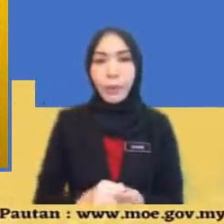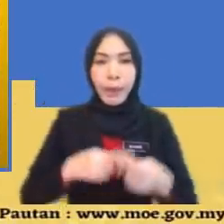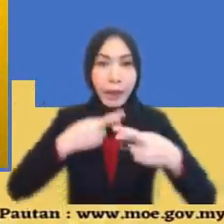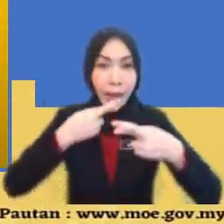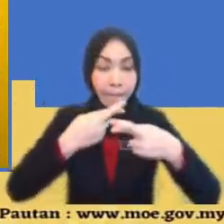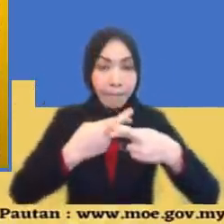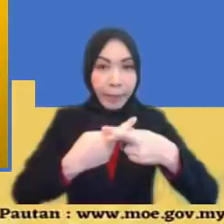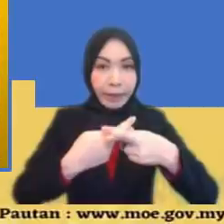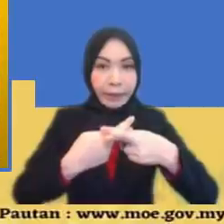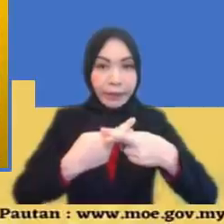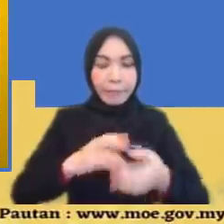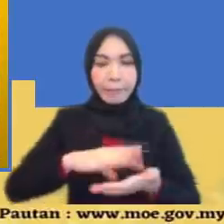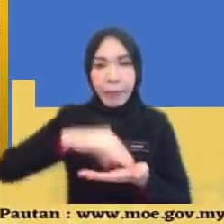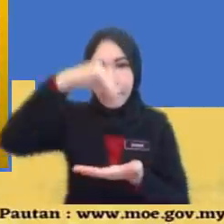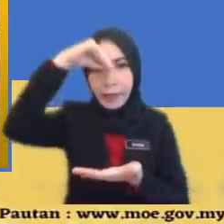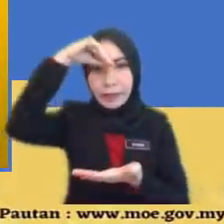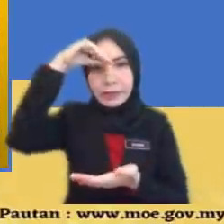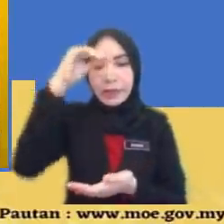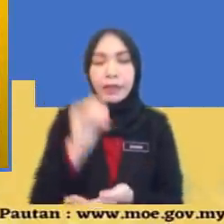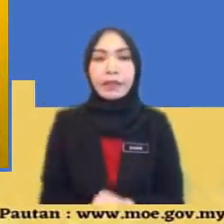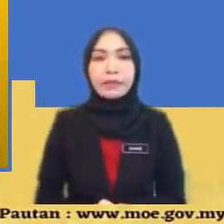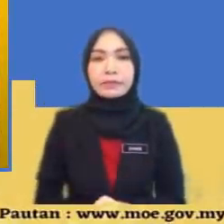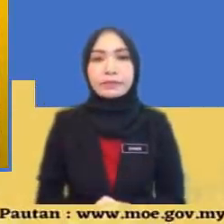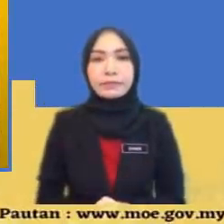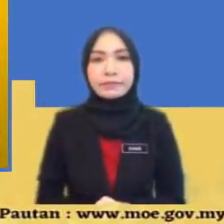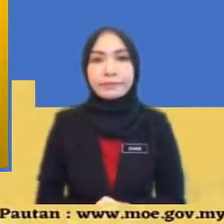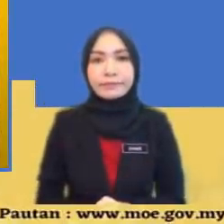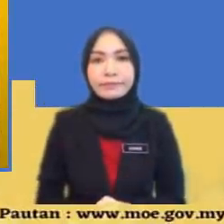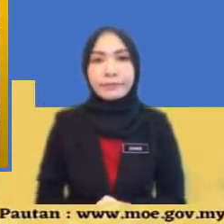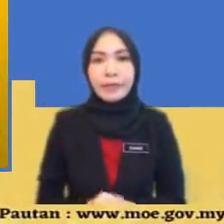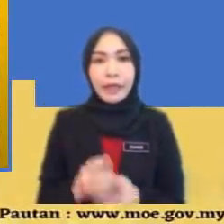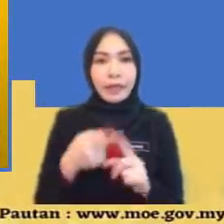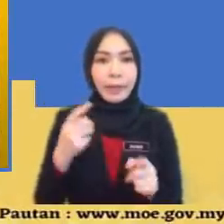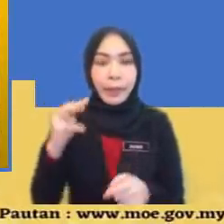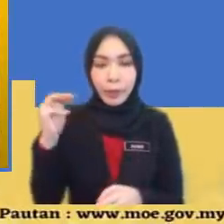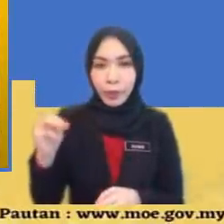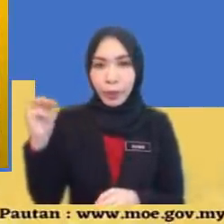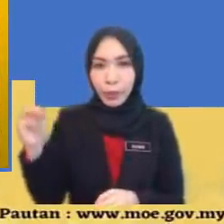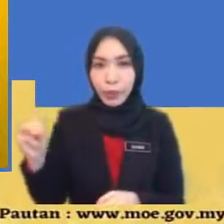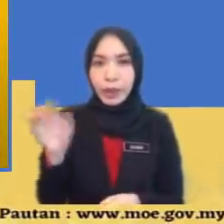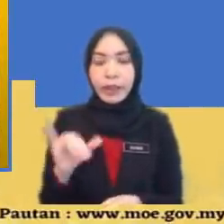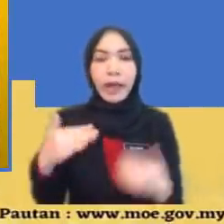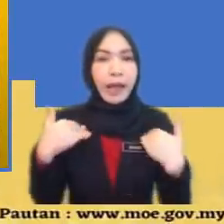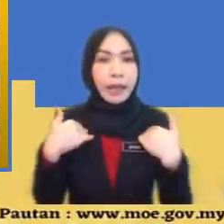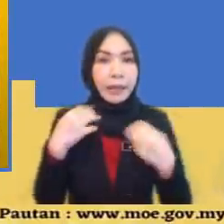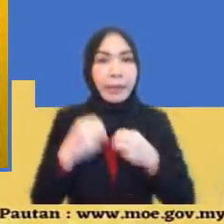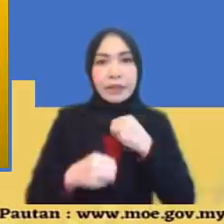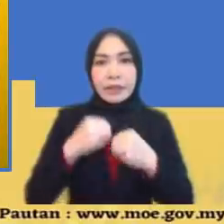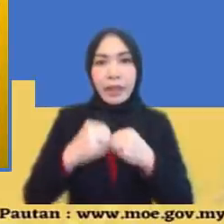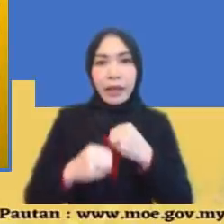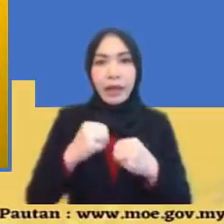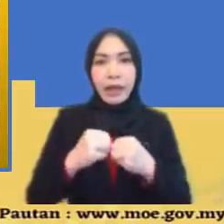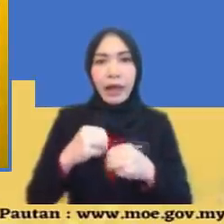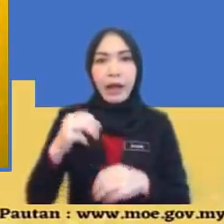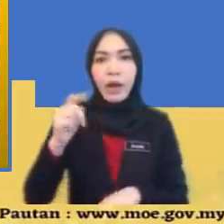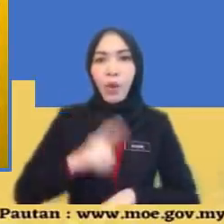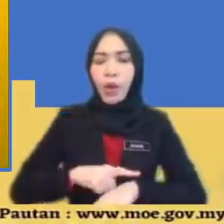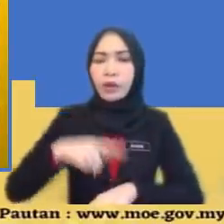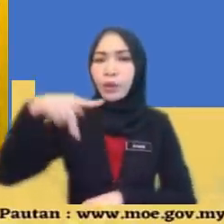jurang pembelajaran yang timbul akibat bebagai kekangan semase melaksanakan pgpr